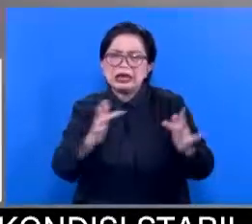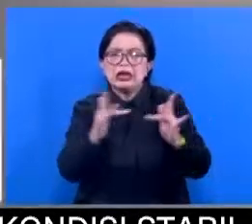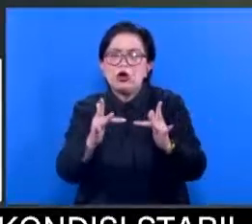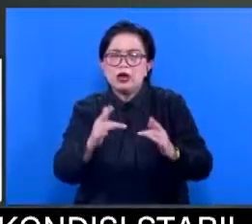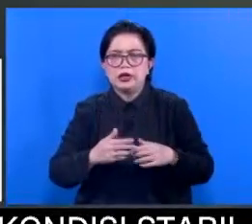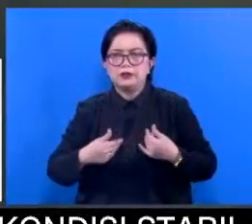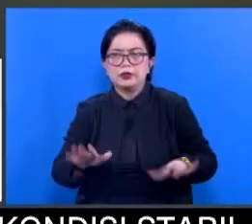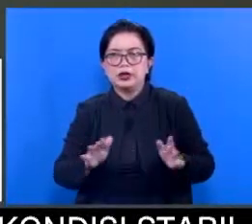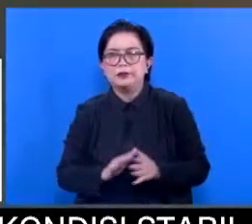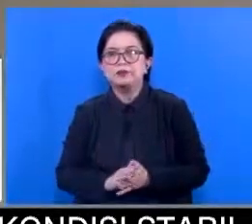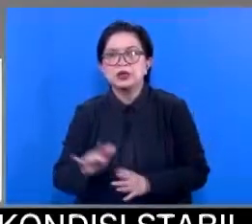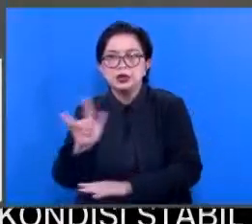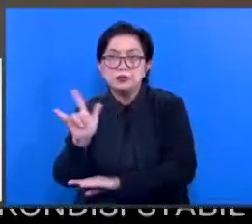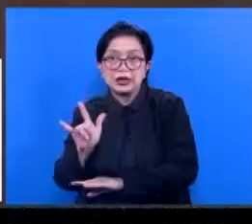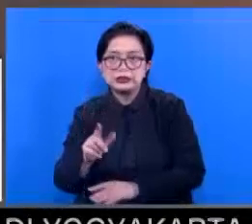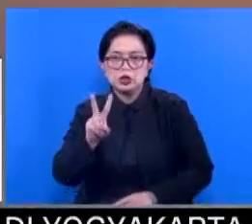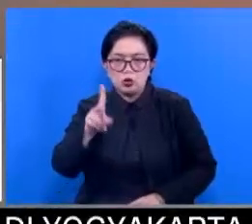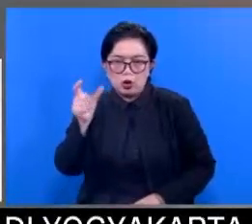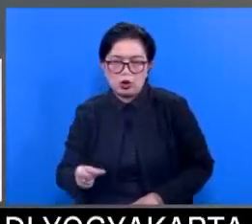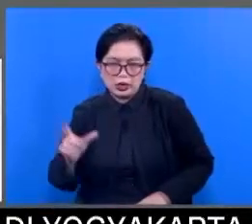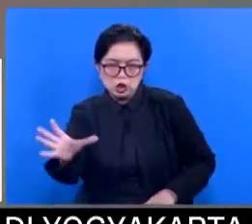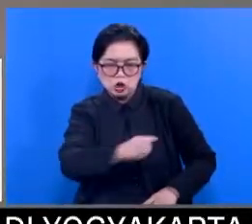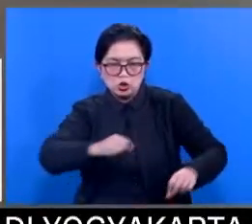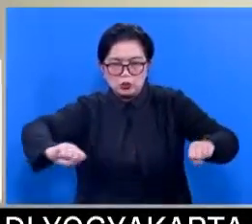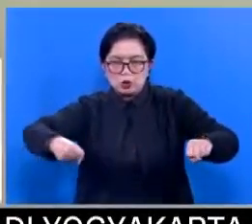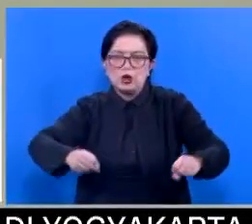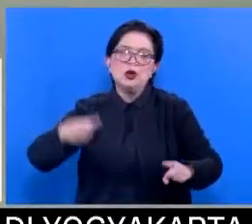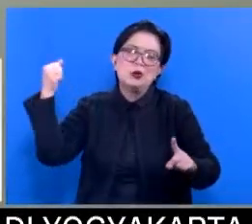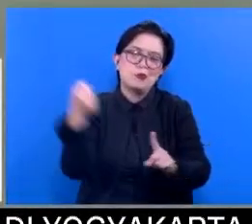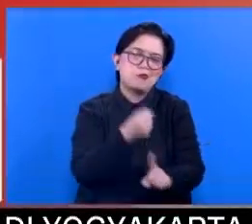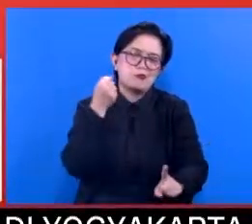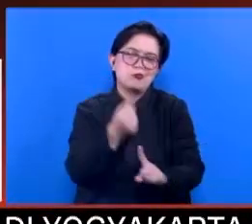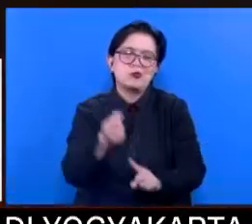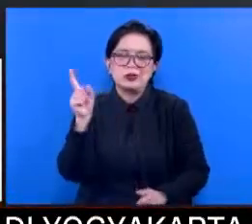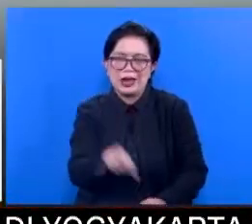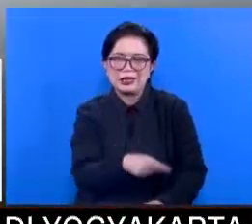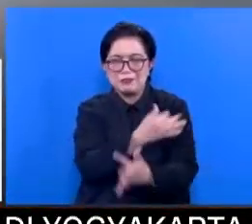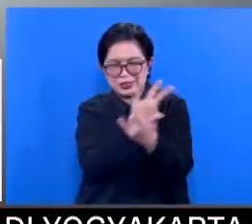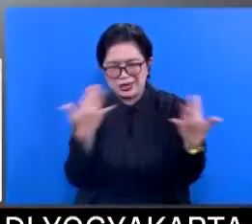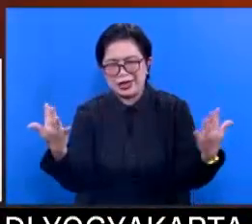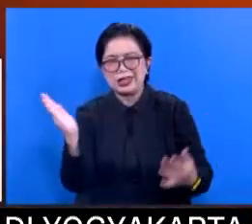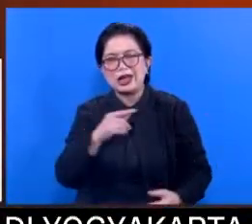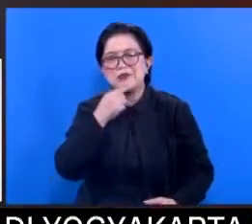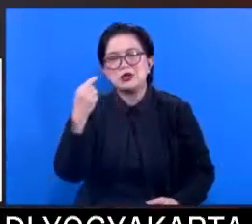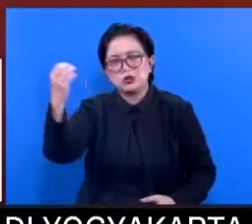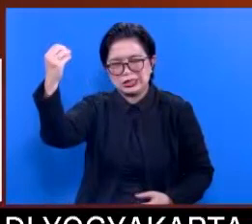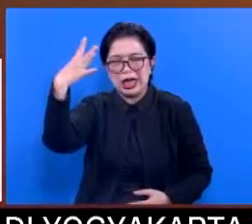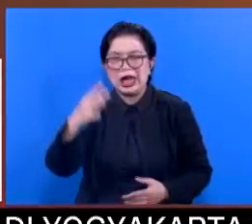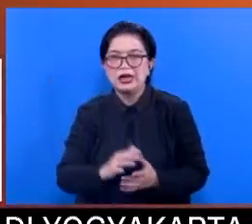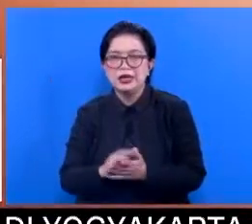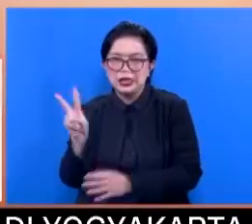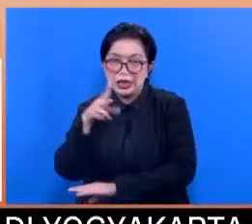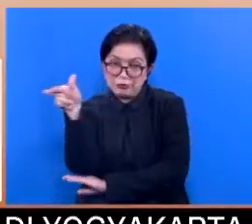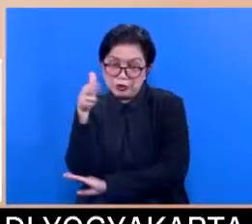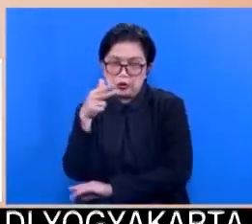Sementara di Bekasi, Jawa Barat, dua pelaku pencurian kendaraan motor babak belur dihujani bogem mentah oleh warga Minggu siang. Dalam video amatir ini